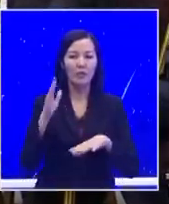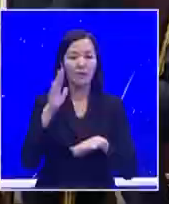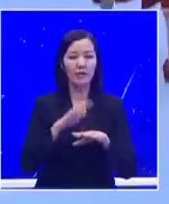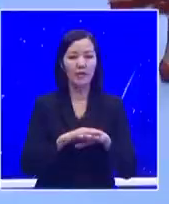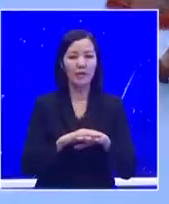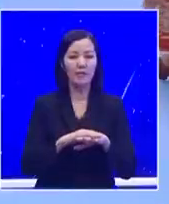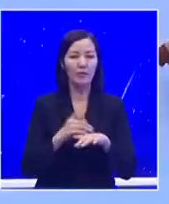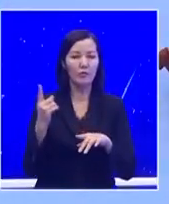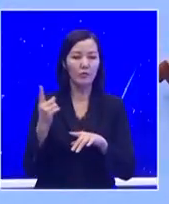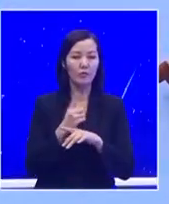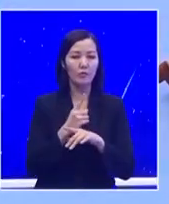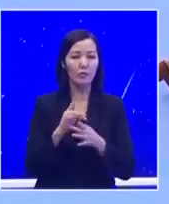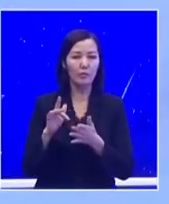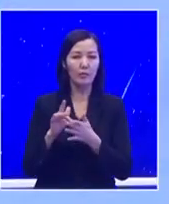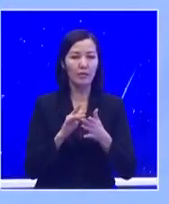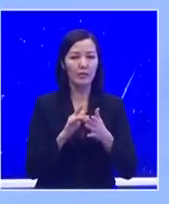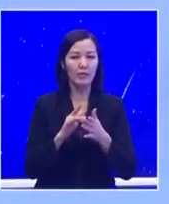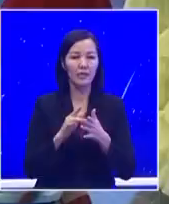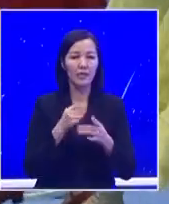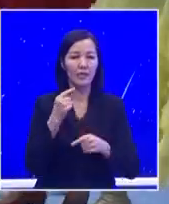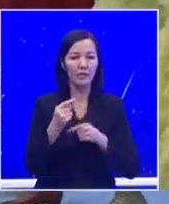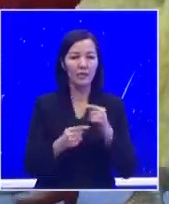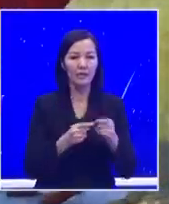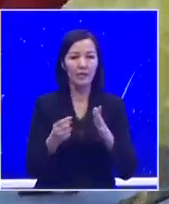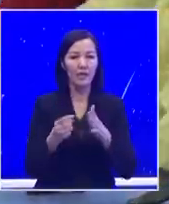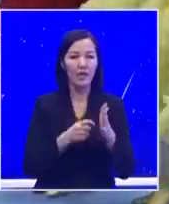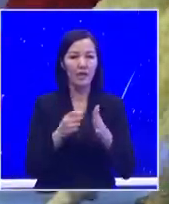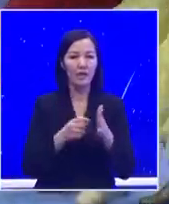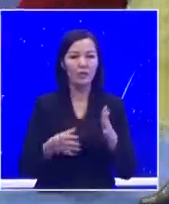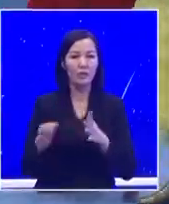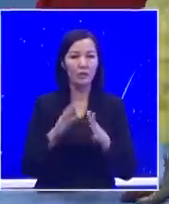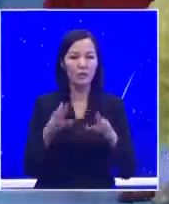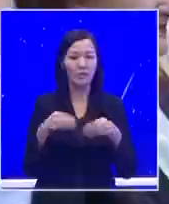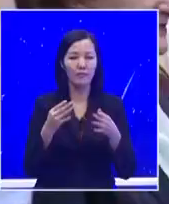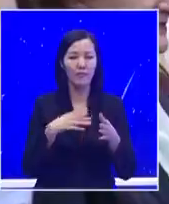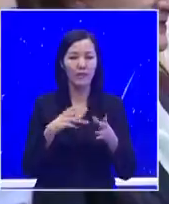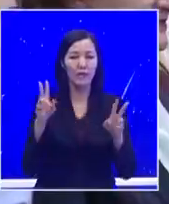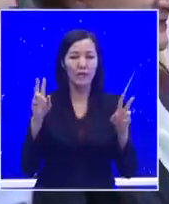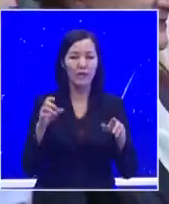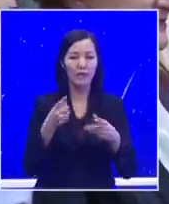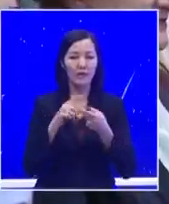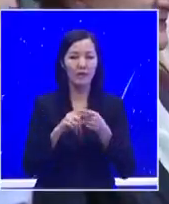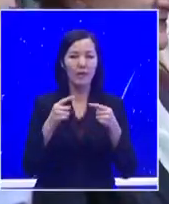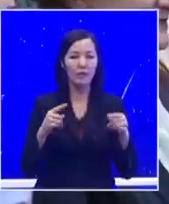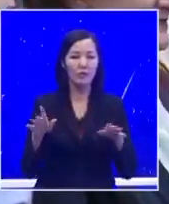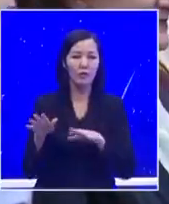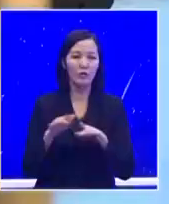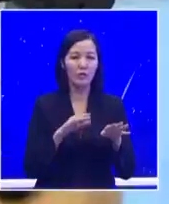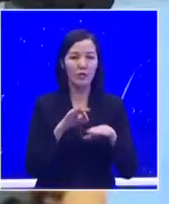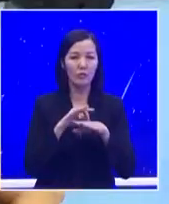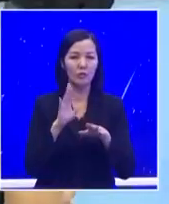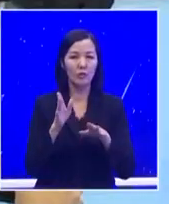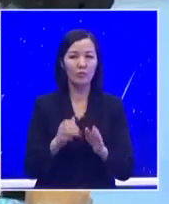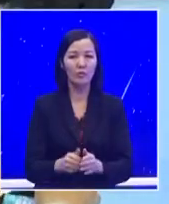тұңғыш президент жолымен экспедициясы эстафетасын Қарағанды облысына табыстады. Енді бұл аймақ осы тақырыптарға байланысты түрлі шара ұйымдастырмақ.